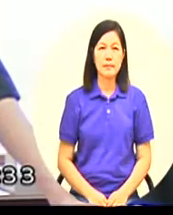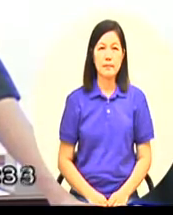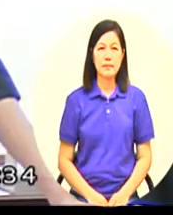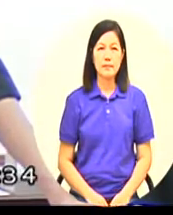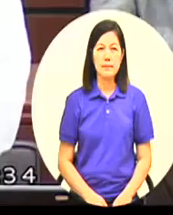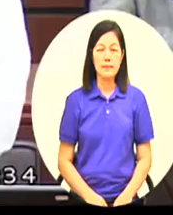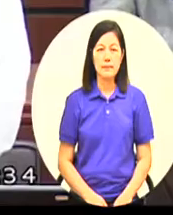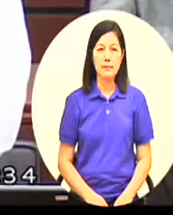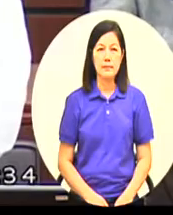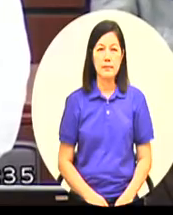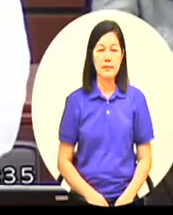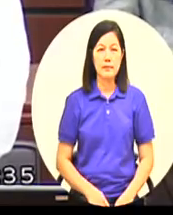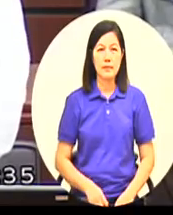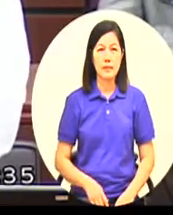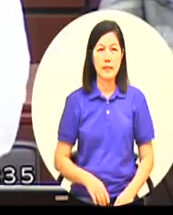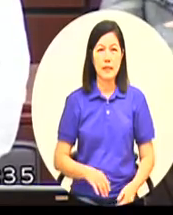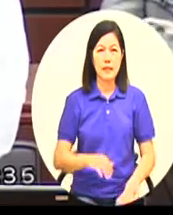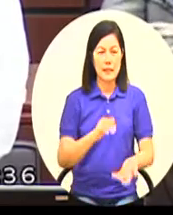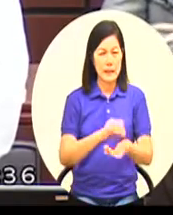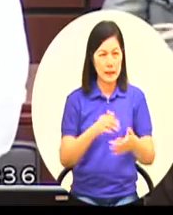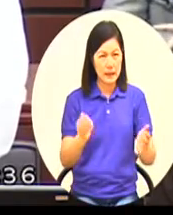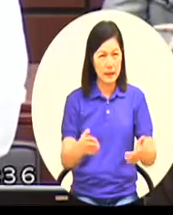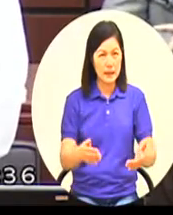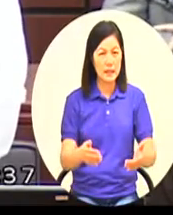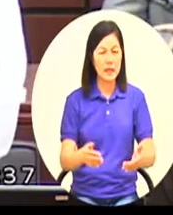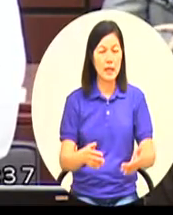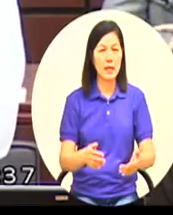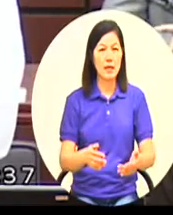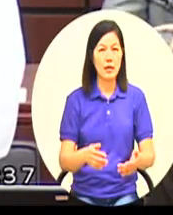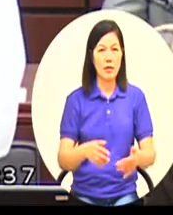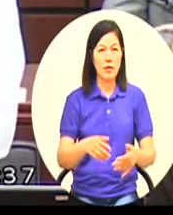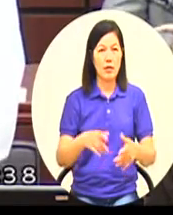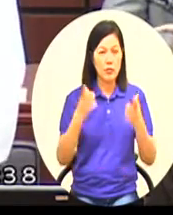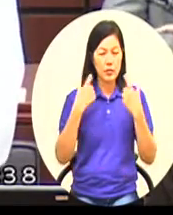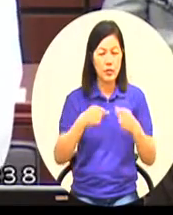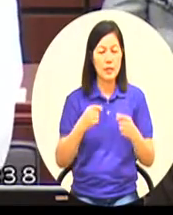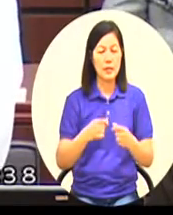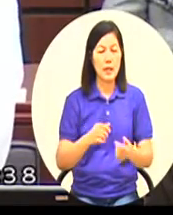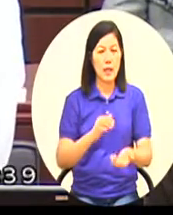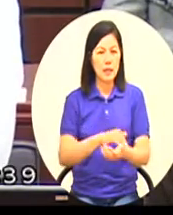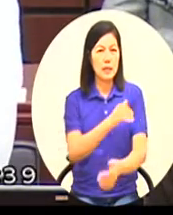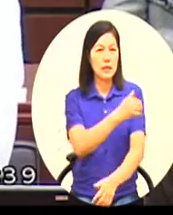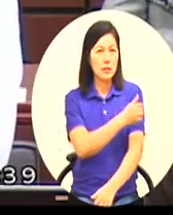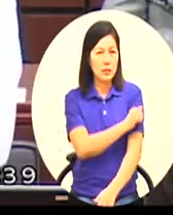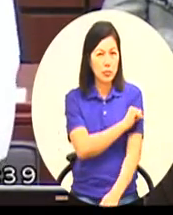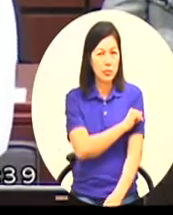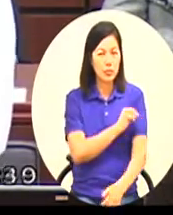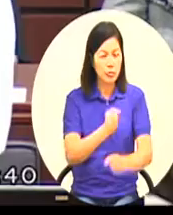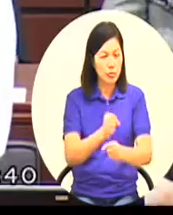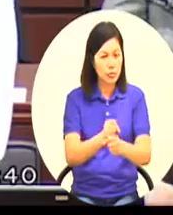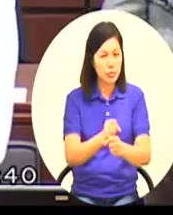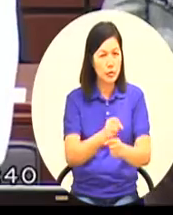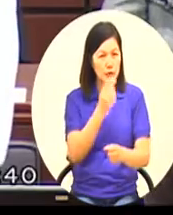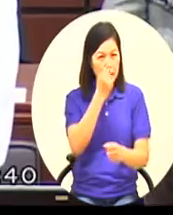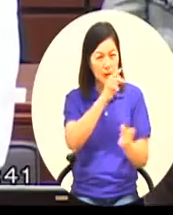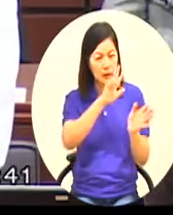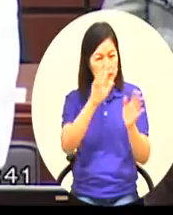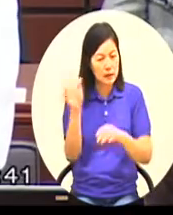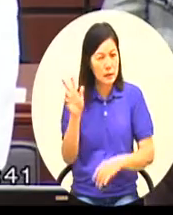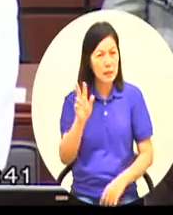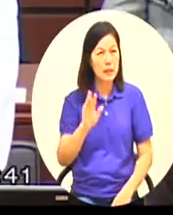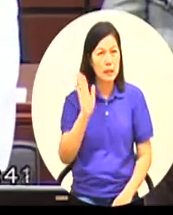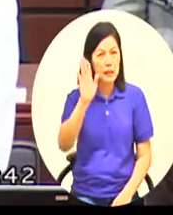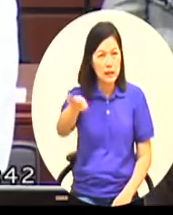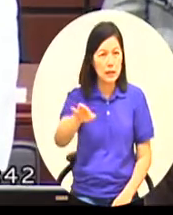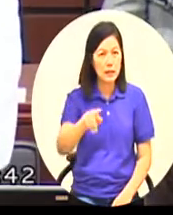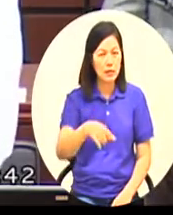讲，因为医疗本身，尤其是医生医护的一个部分，他对于职业的特色，他譬如说过去有谈到会质